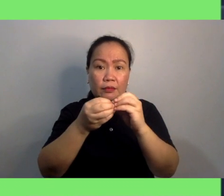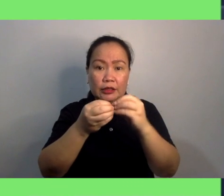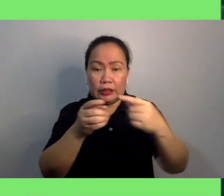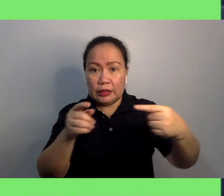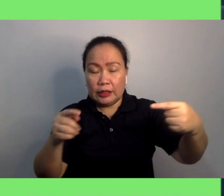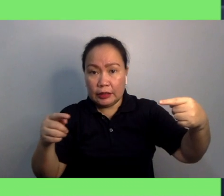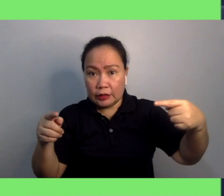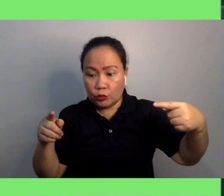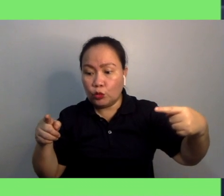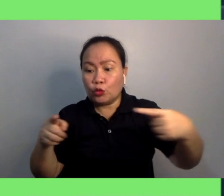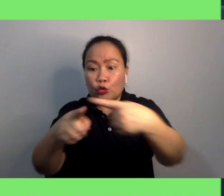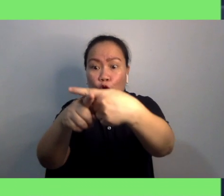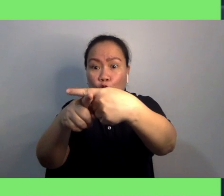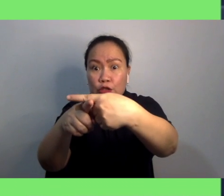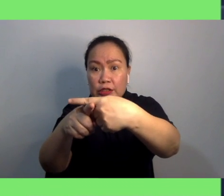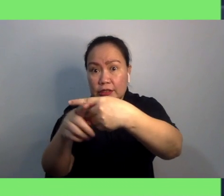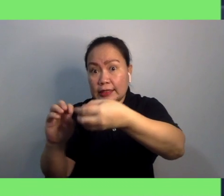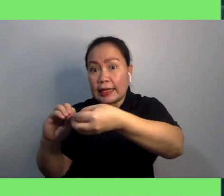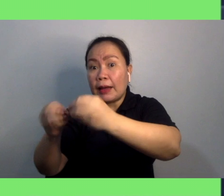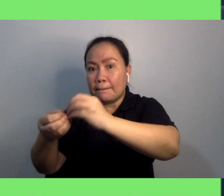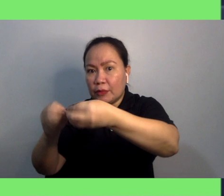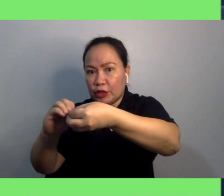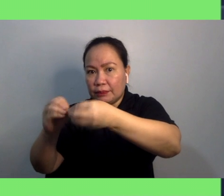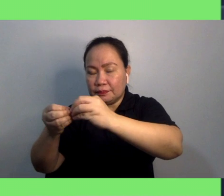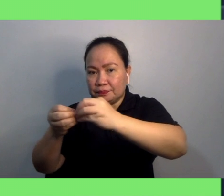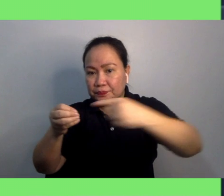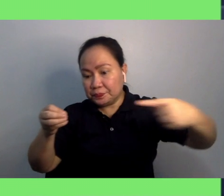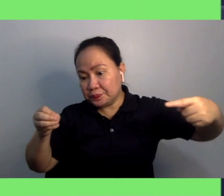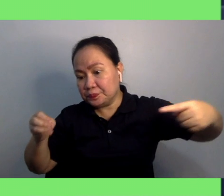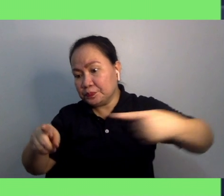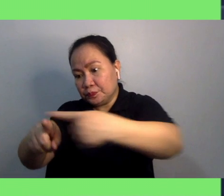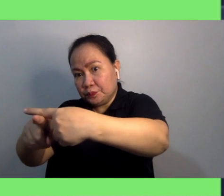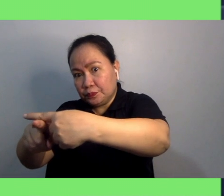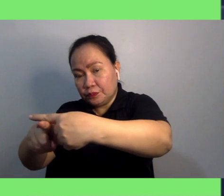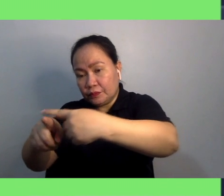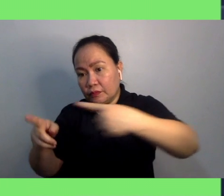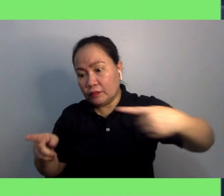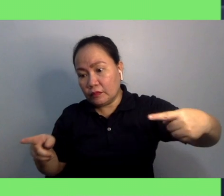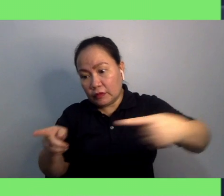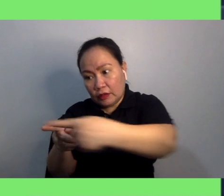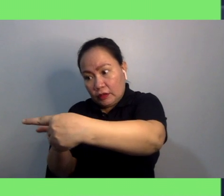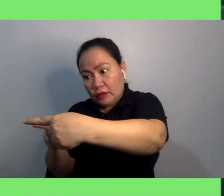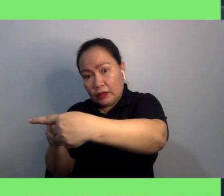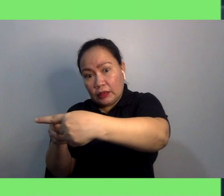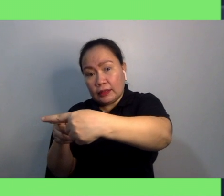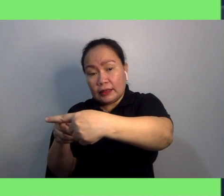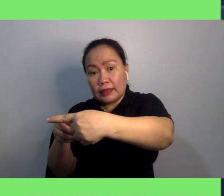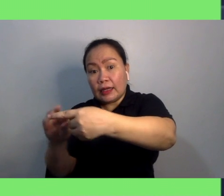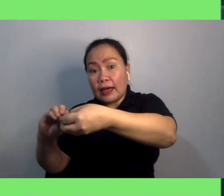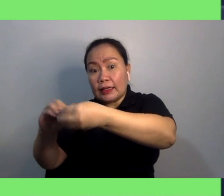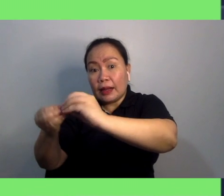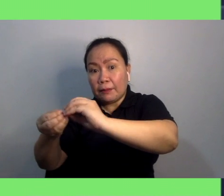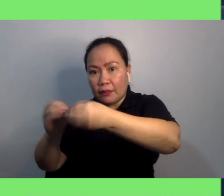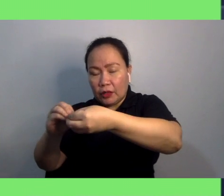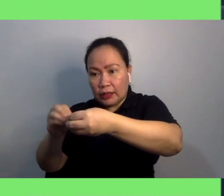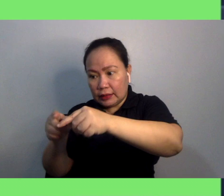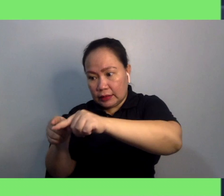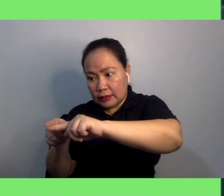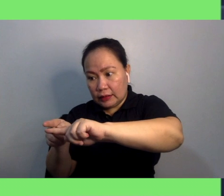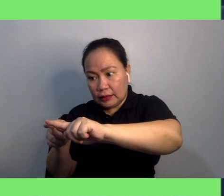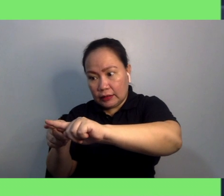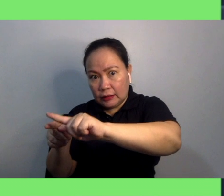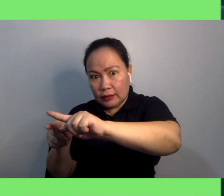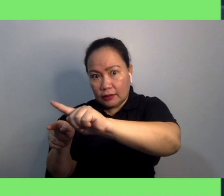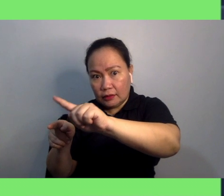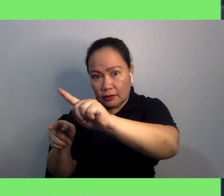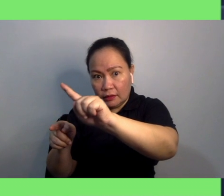nakalagay na yung protractor mo sa vertex ng angle, na-align mo na yung side ng angle mo dun sa 0 degree ng